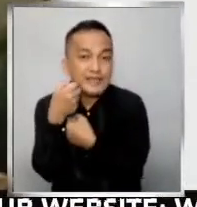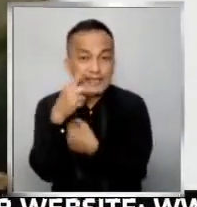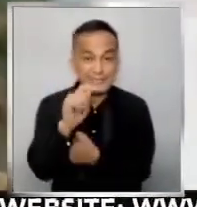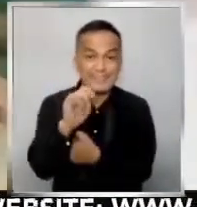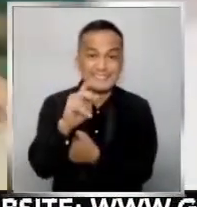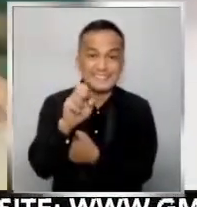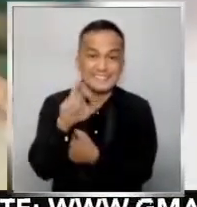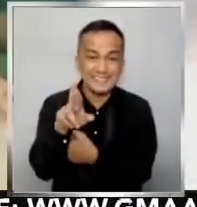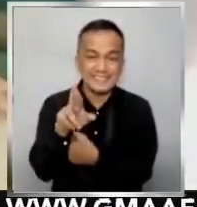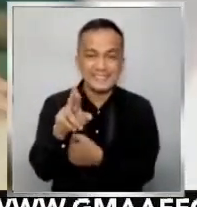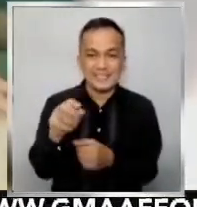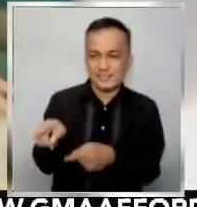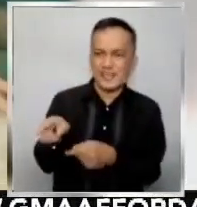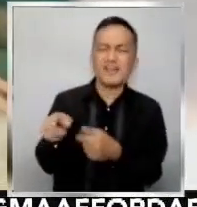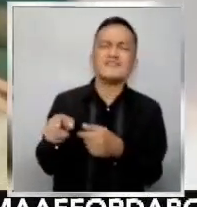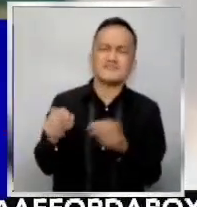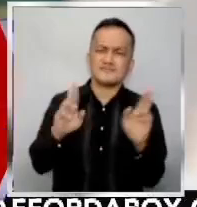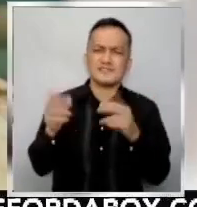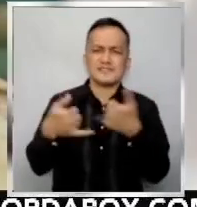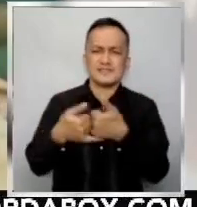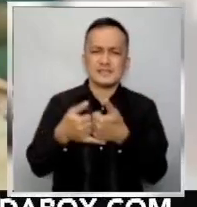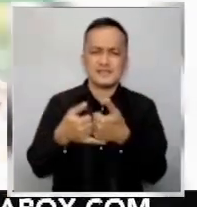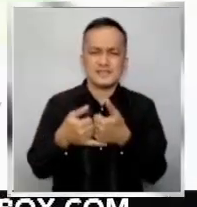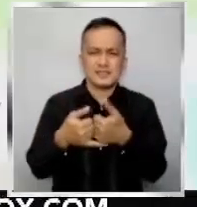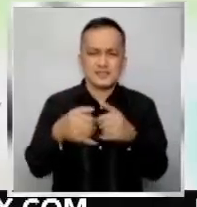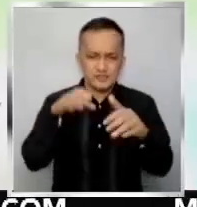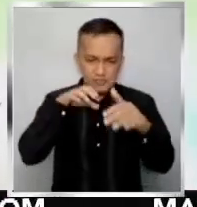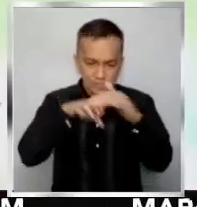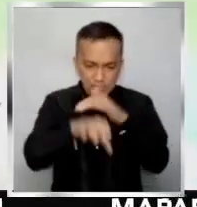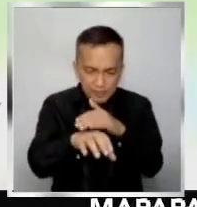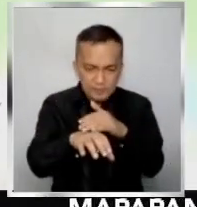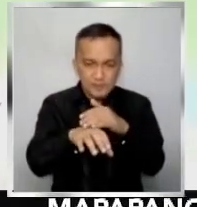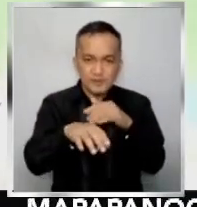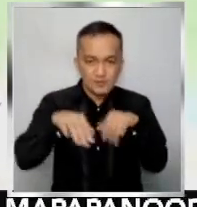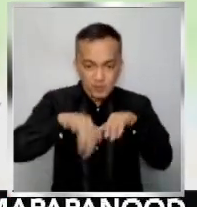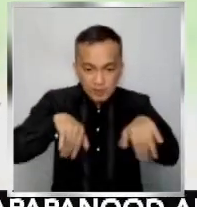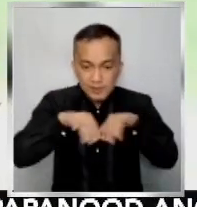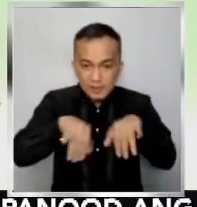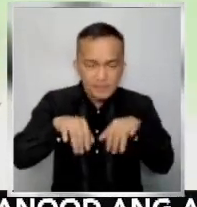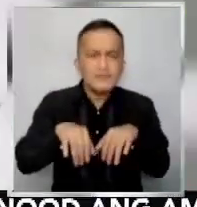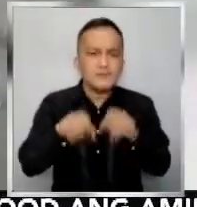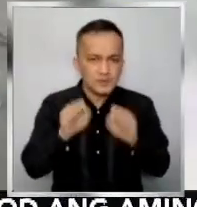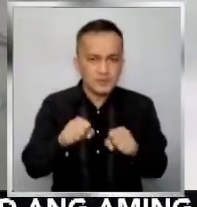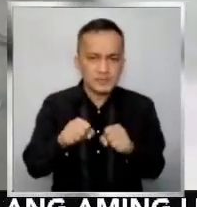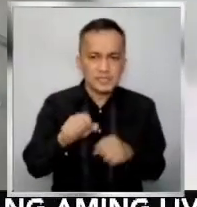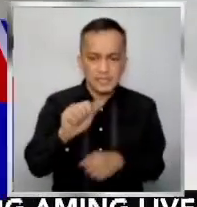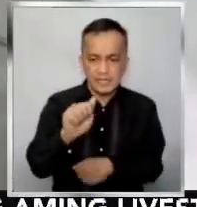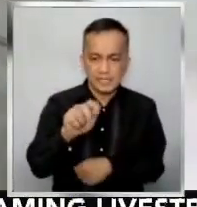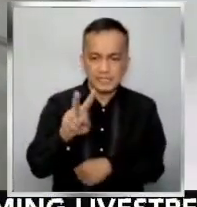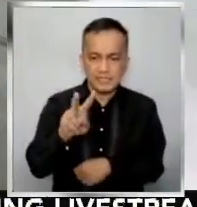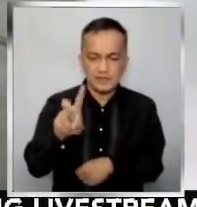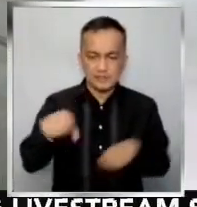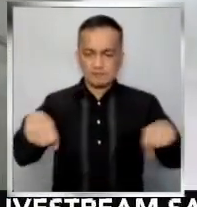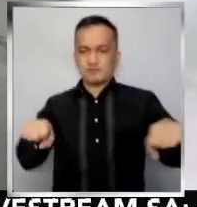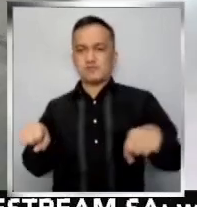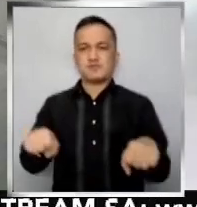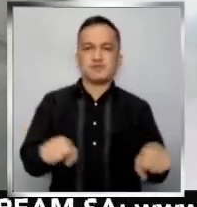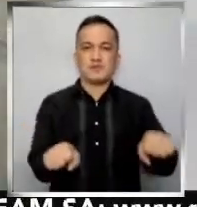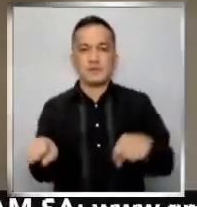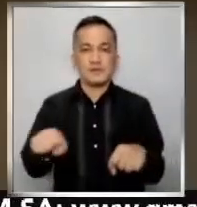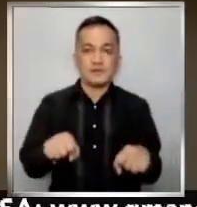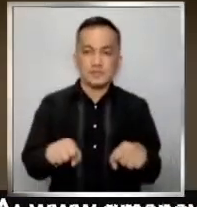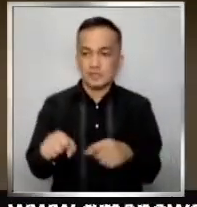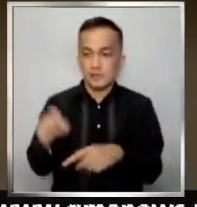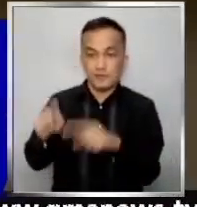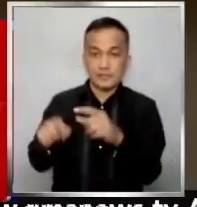mga barkada sa underground cave swimming at sa ATV riding. Umabot na rin silang magkakaibigan